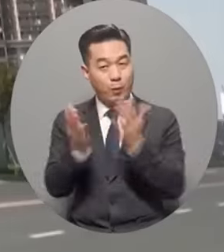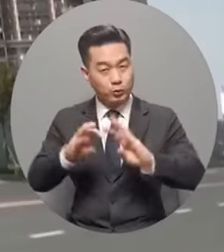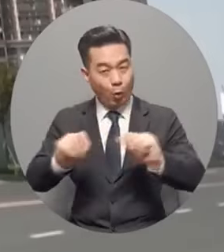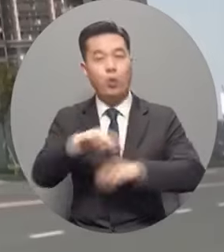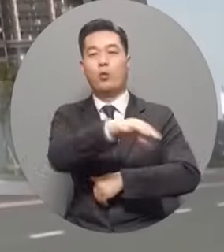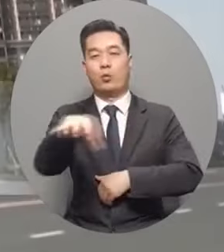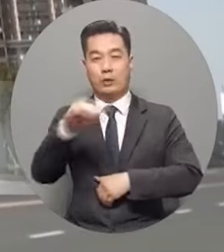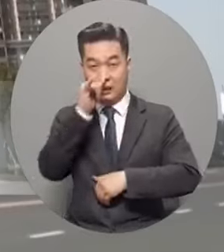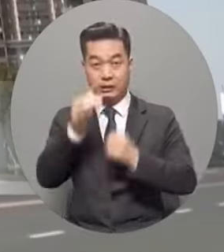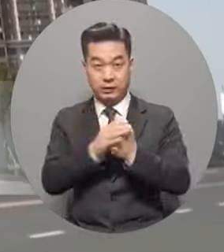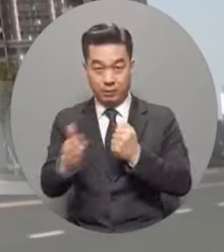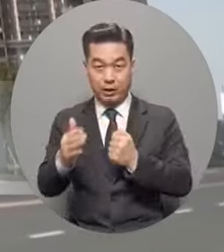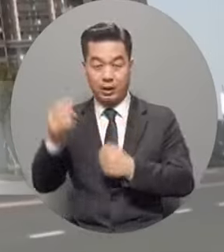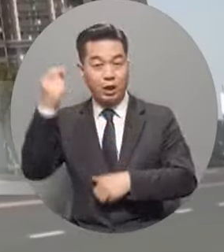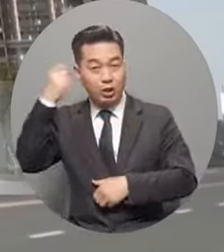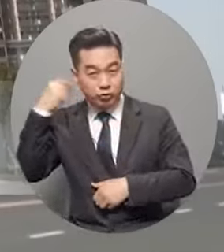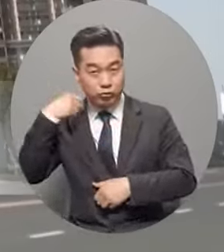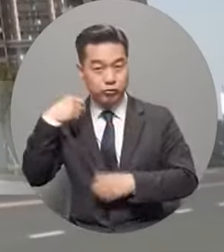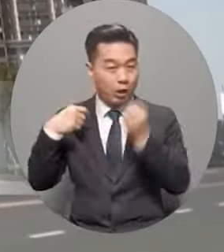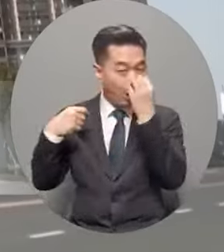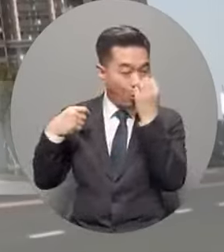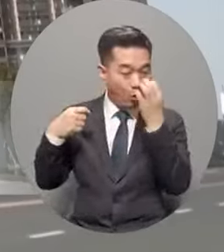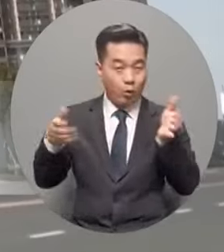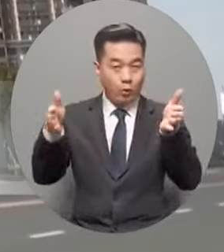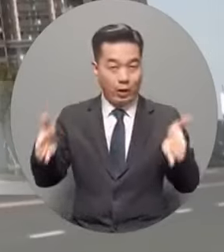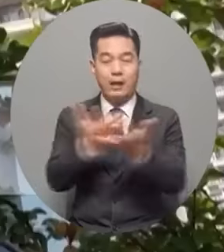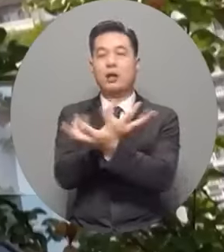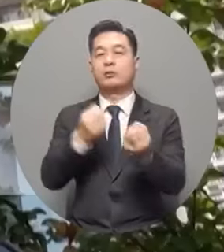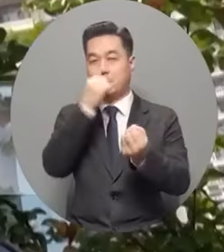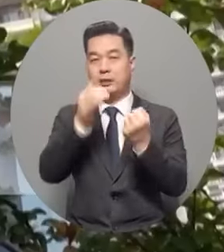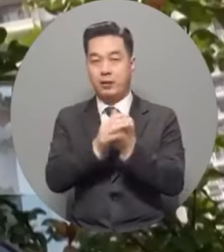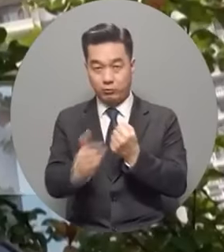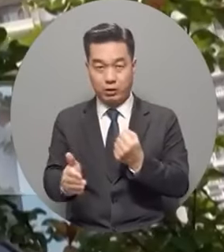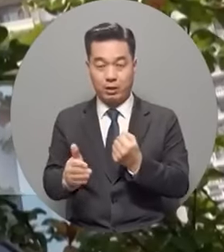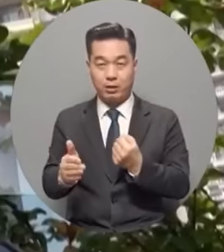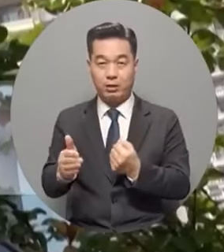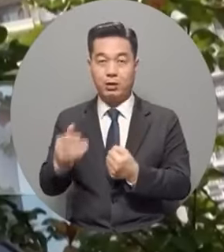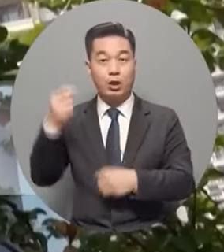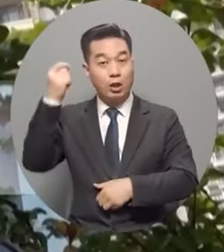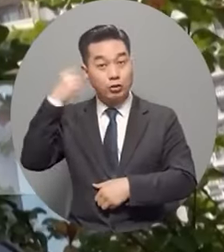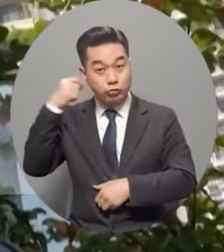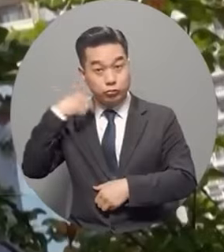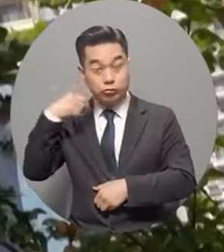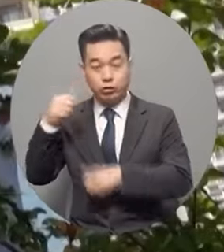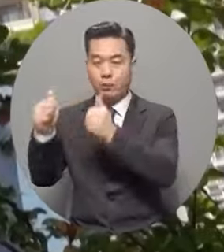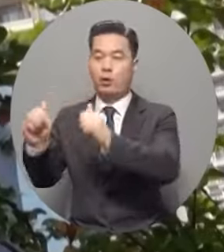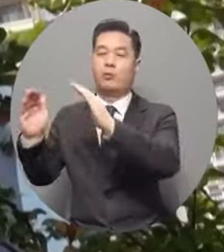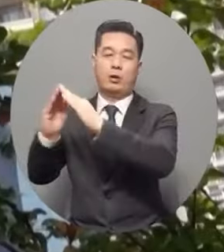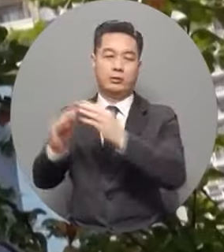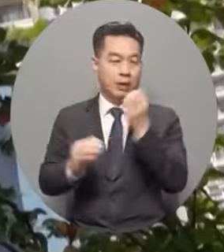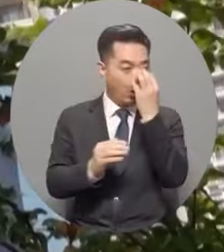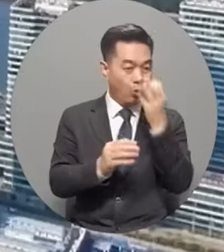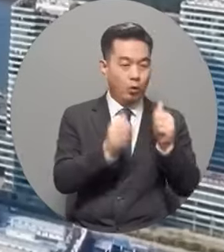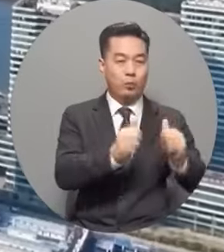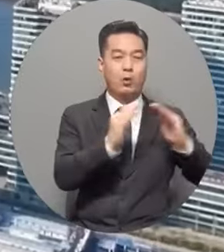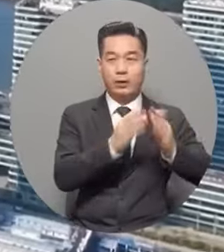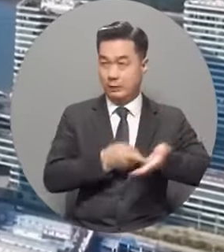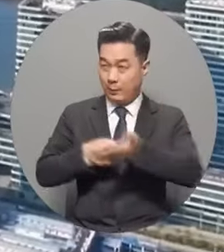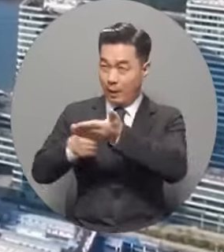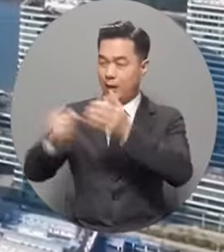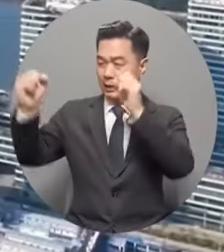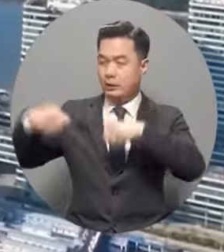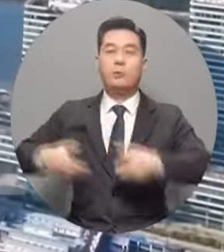간 협정에 따라 중국 본토 법원이 홍콩 법원 판결을 받아들여야 효력이 발생하기 때문입니다.